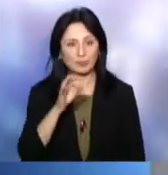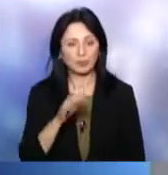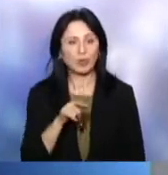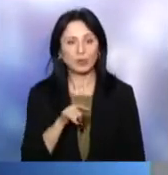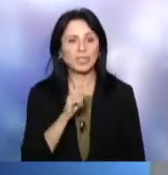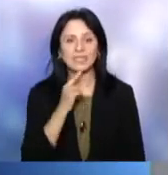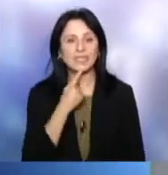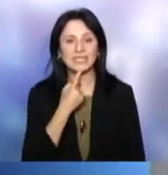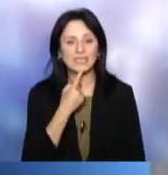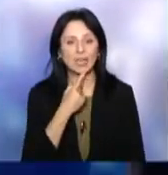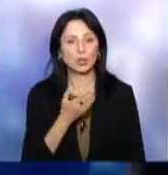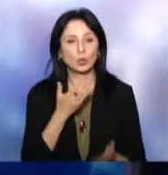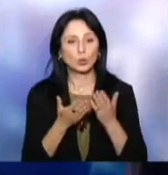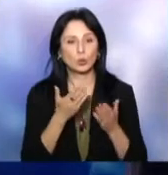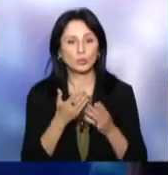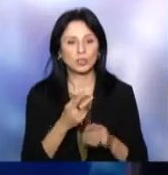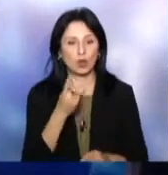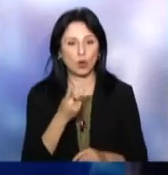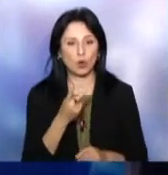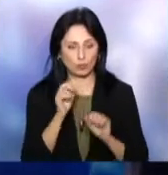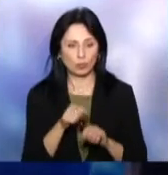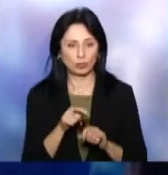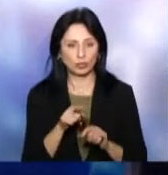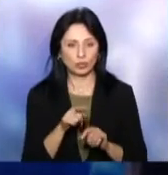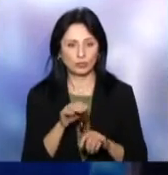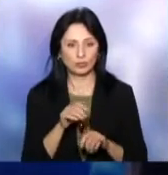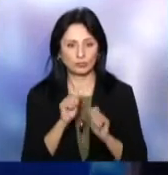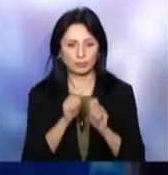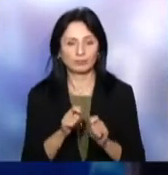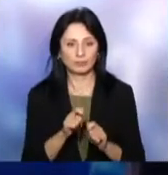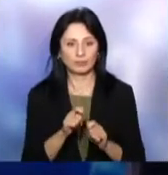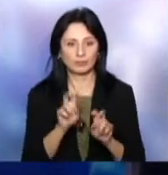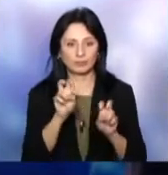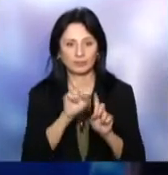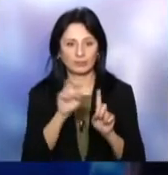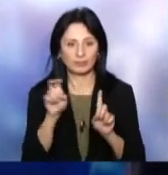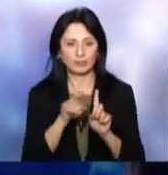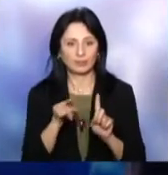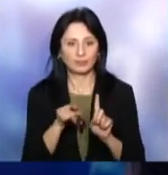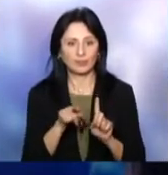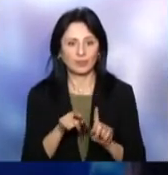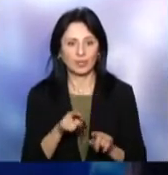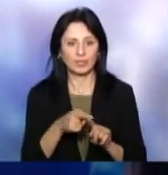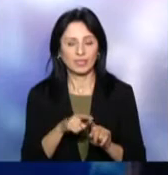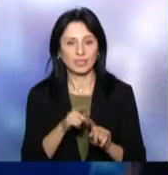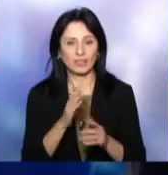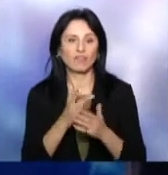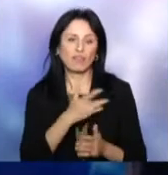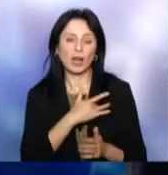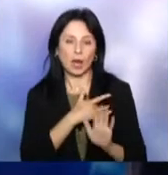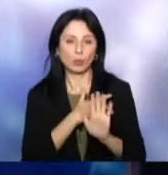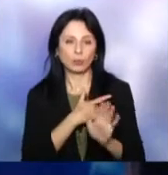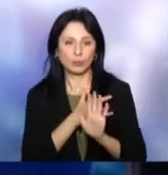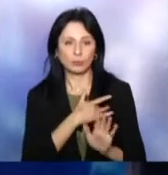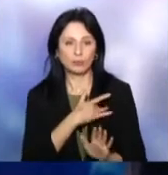უნდა მოიხსნას? ძნელი არის, თუმცა აქ ორი დიაგნოზი ჩნდება ესე ვთქვათ, ეს ვარაუდობთ ამ